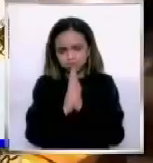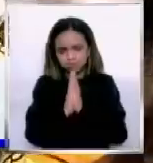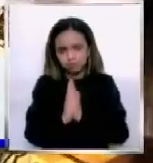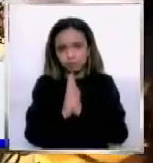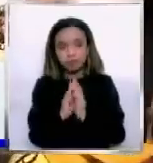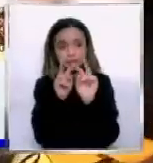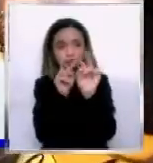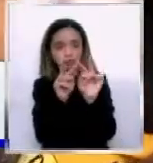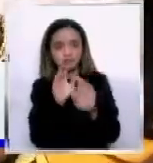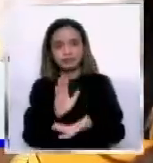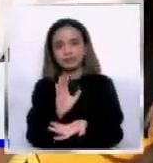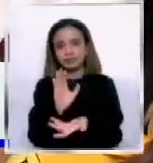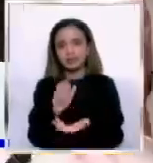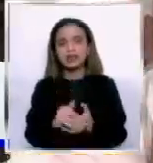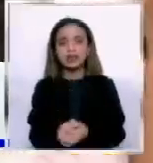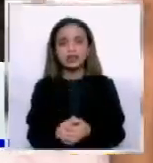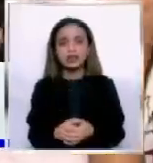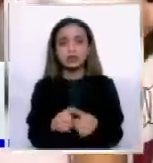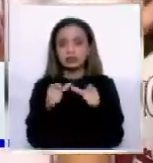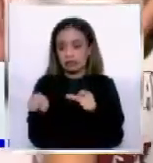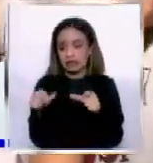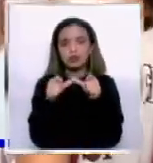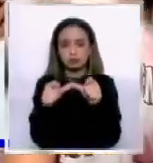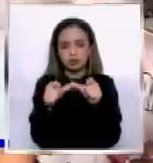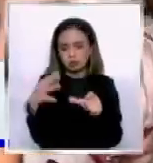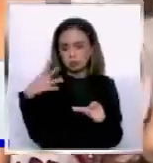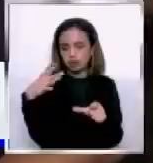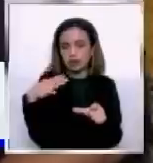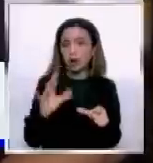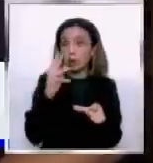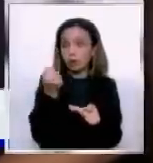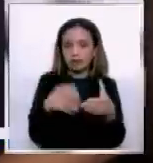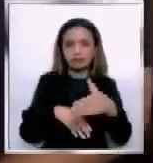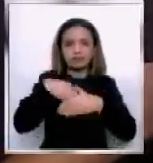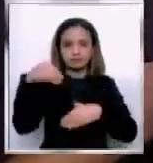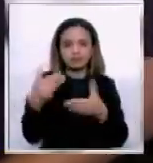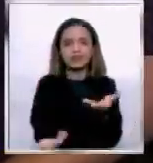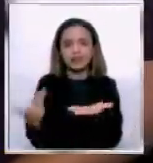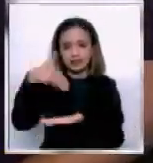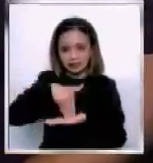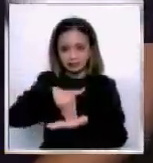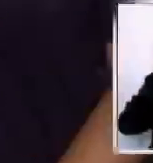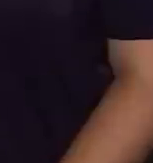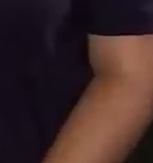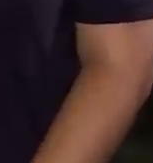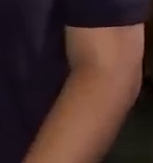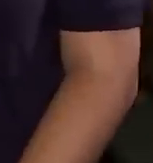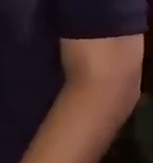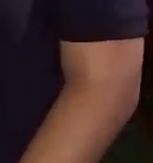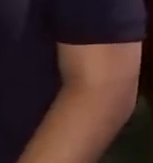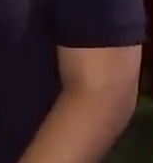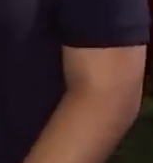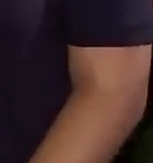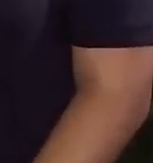puon. Patuloy na maghihintay kung kailan siya ilalabas muli. Darlene Kai, Nakatutok, 24